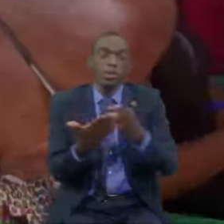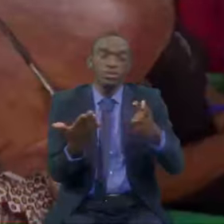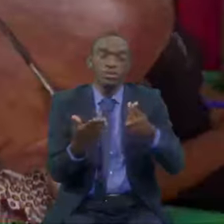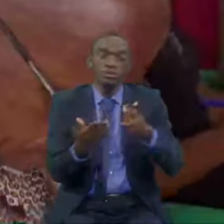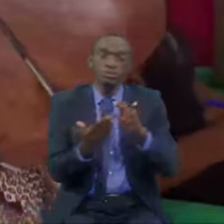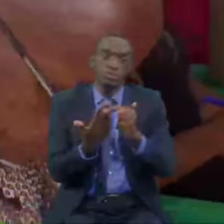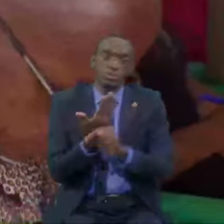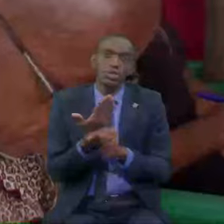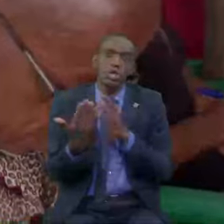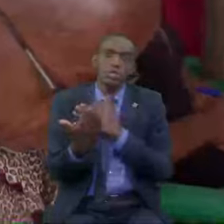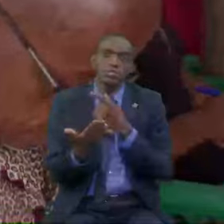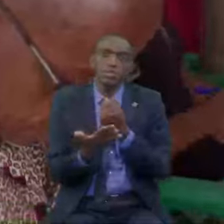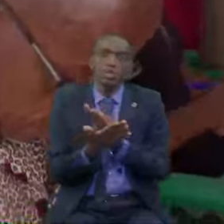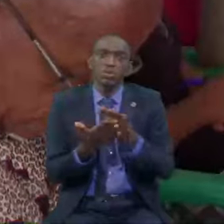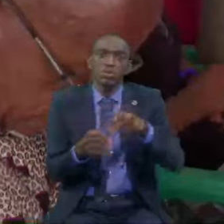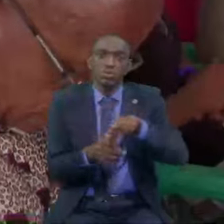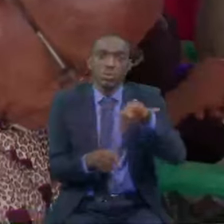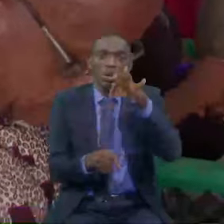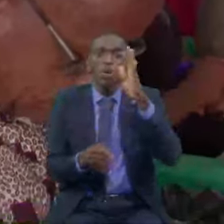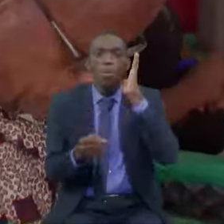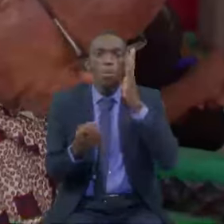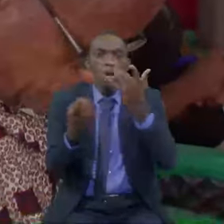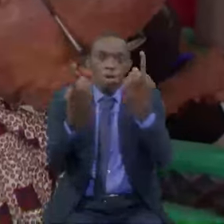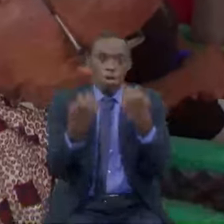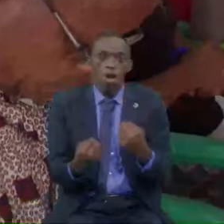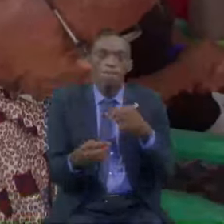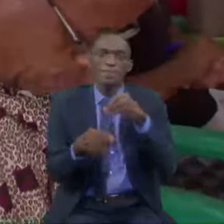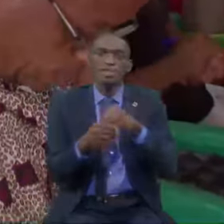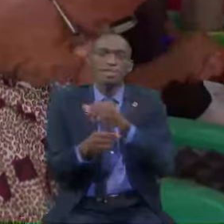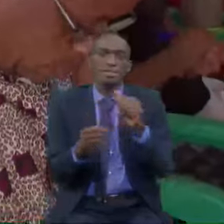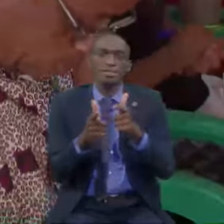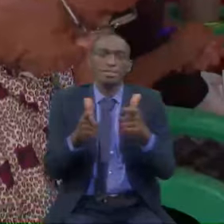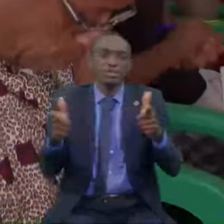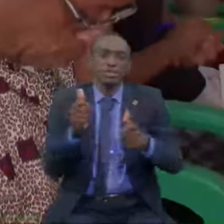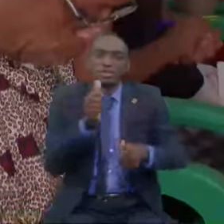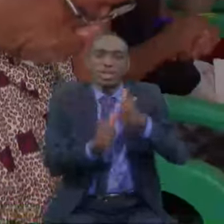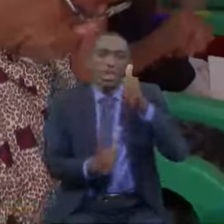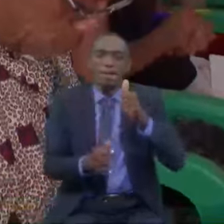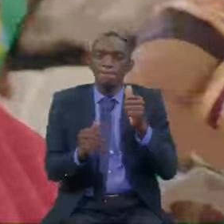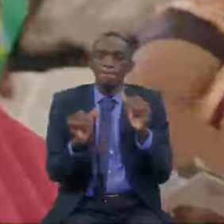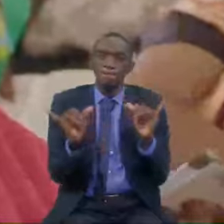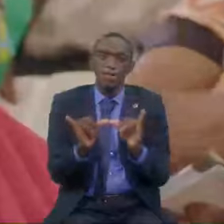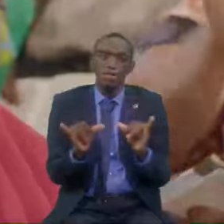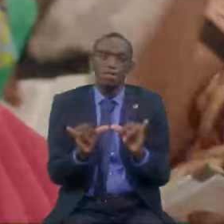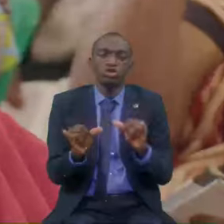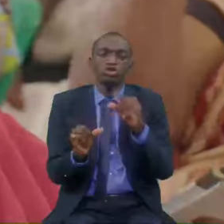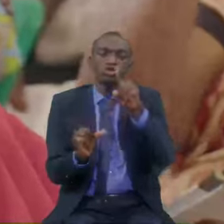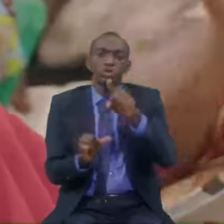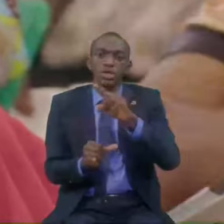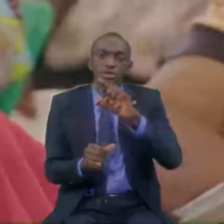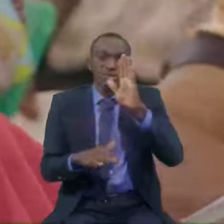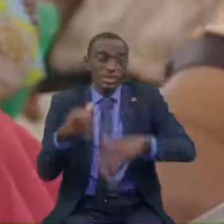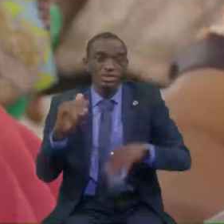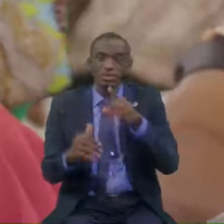Saint-Esprit viendra dans une grande mesure que tu n'as jamais espéré dans ta vie au nom